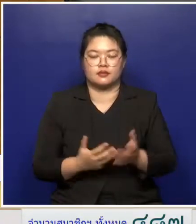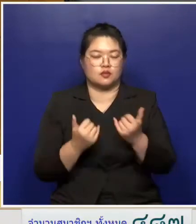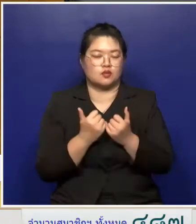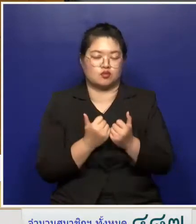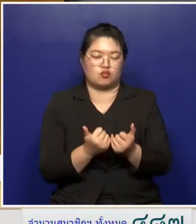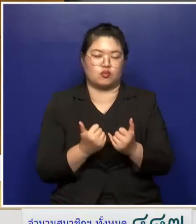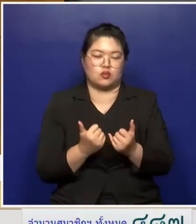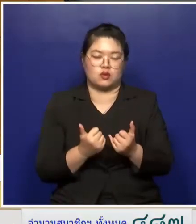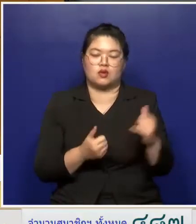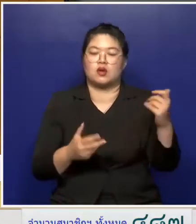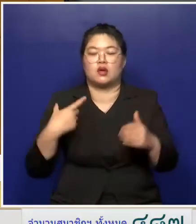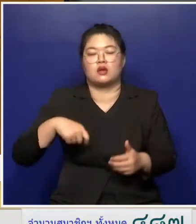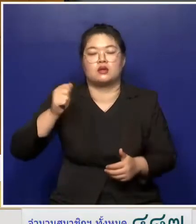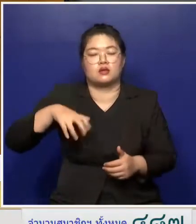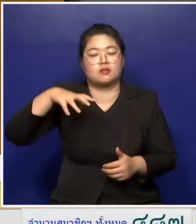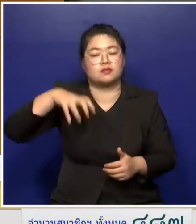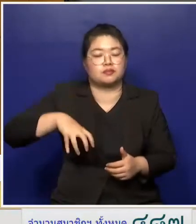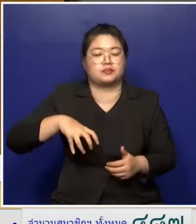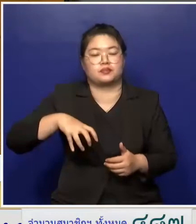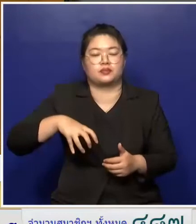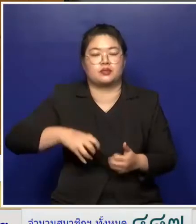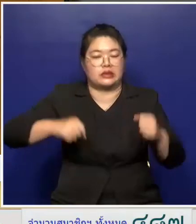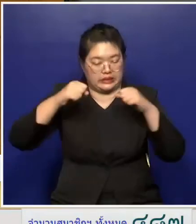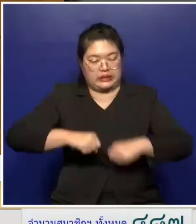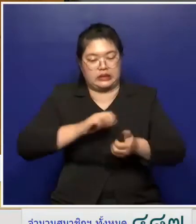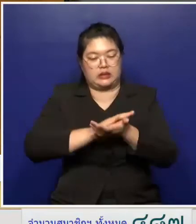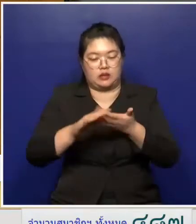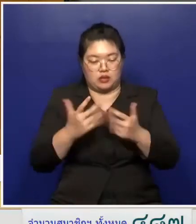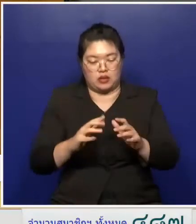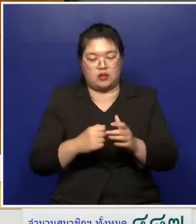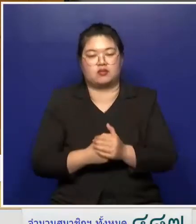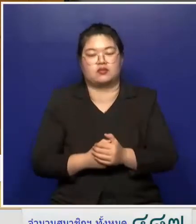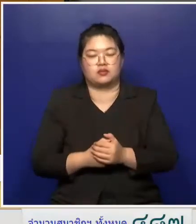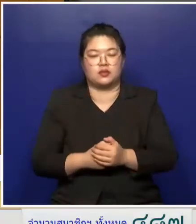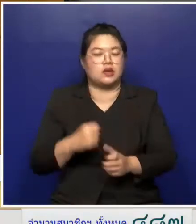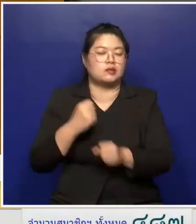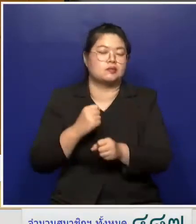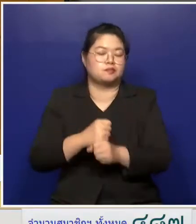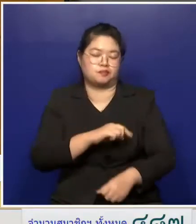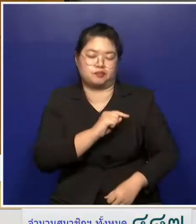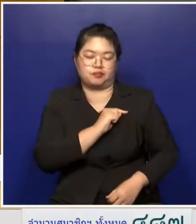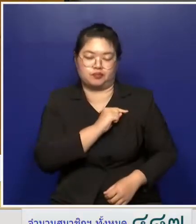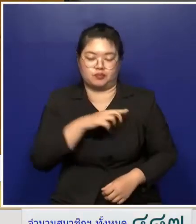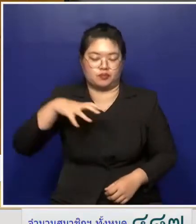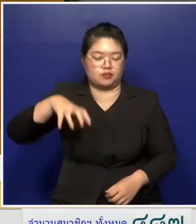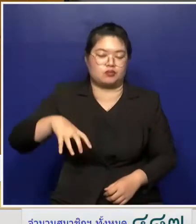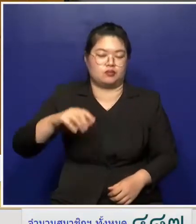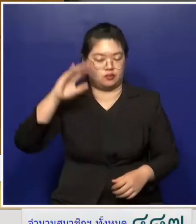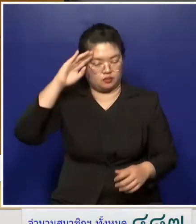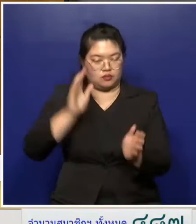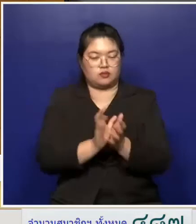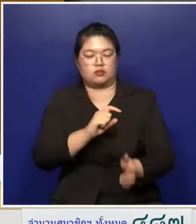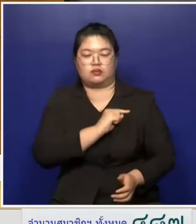มีคำพี่ภาคษาจากสารสูงเรีบร้อยแล้ววาหน่วยงานต้องรัปดชอบทางสัรังตำรจแหงชาติกได้มีการ